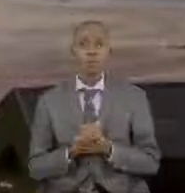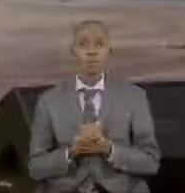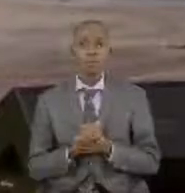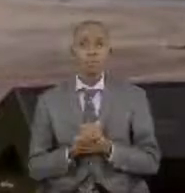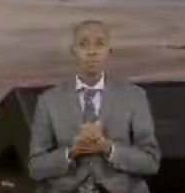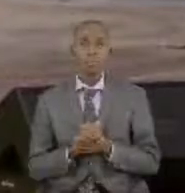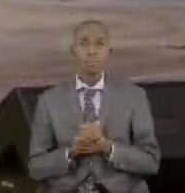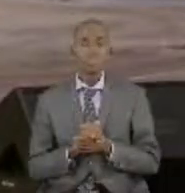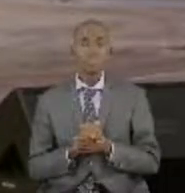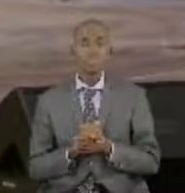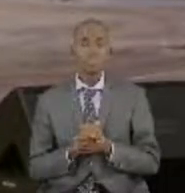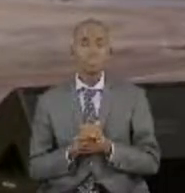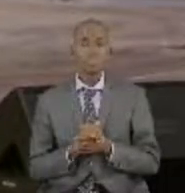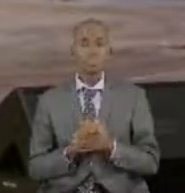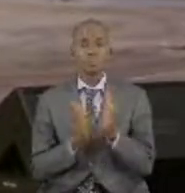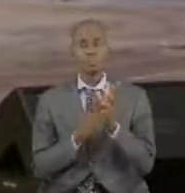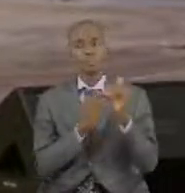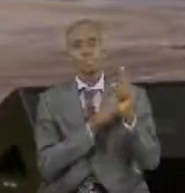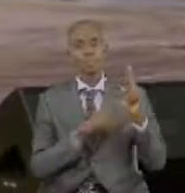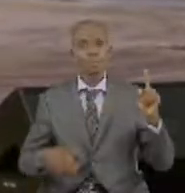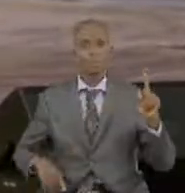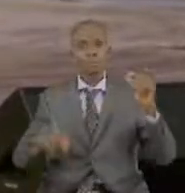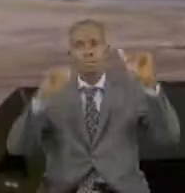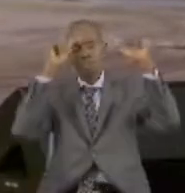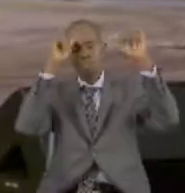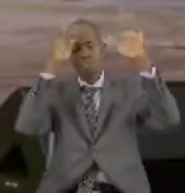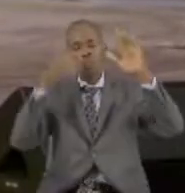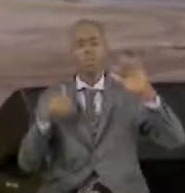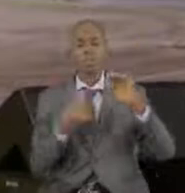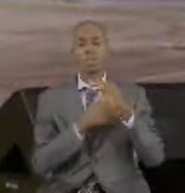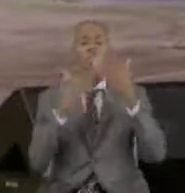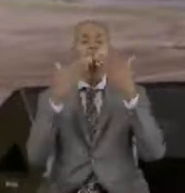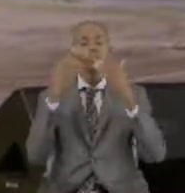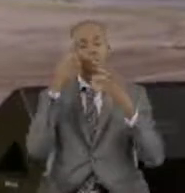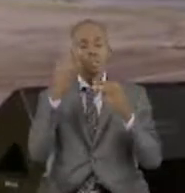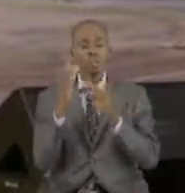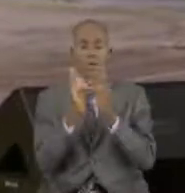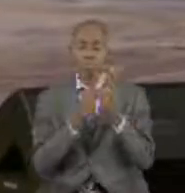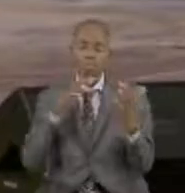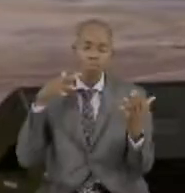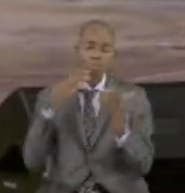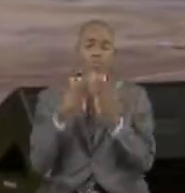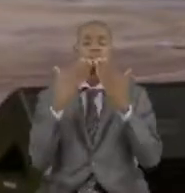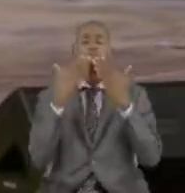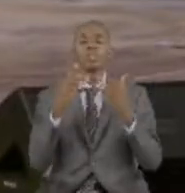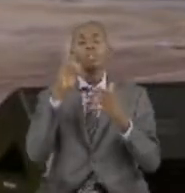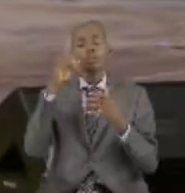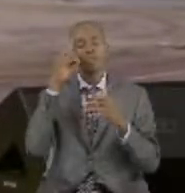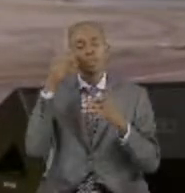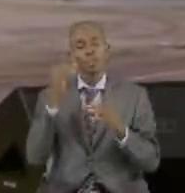que tout le monde dit que amène peine de te remercions pour les publics